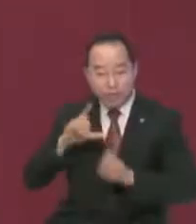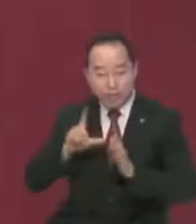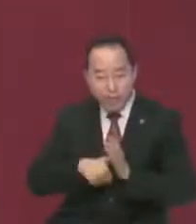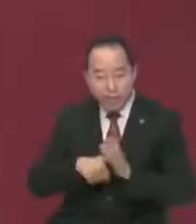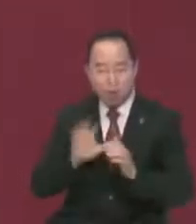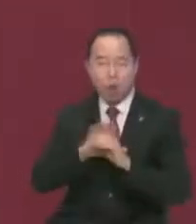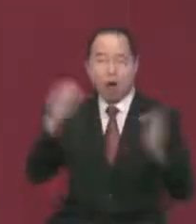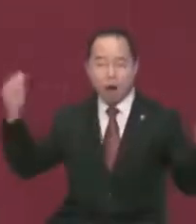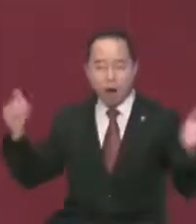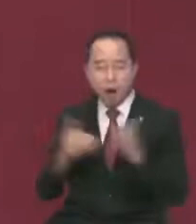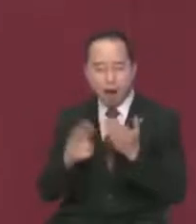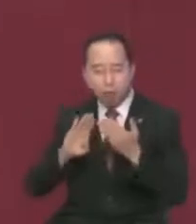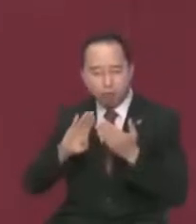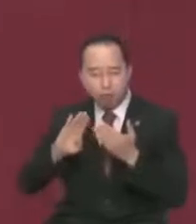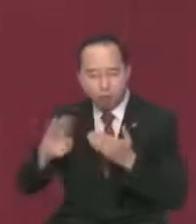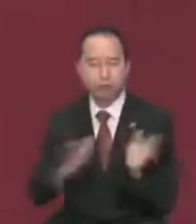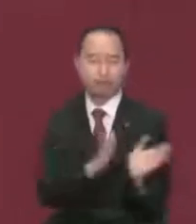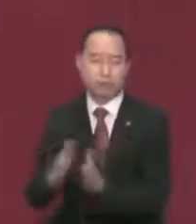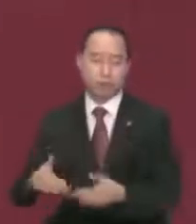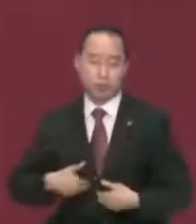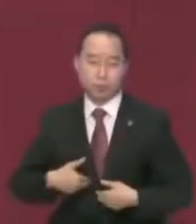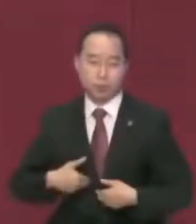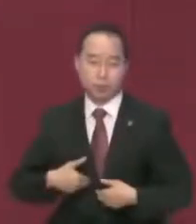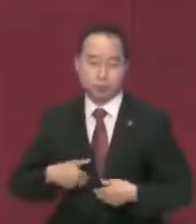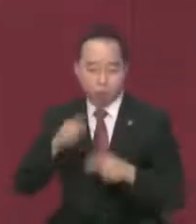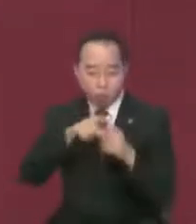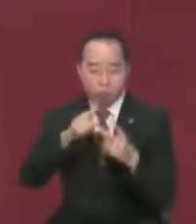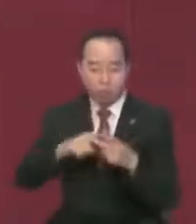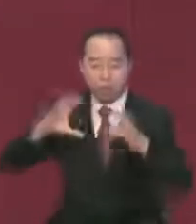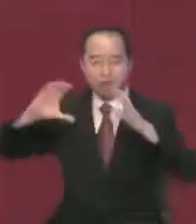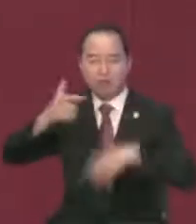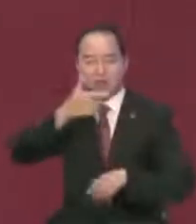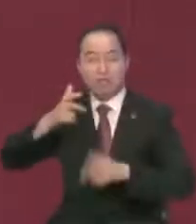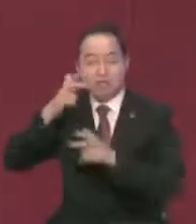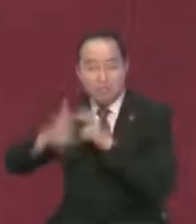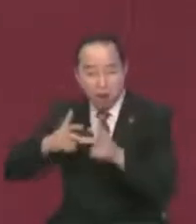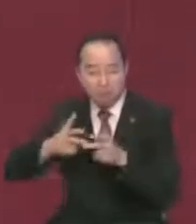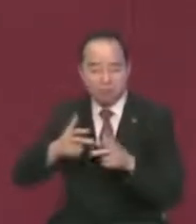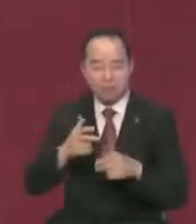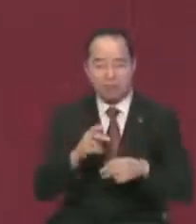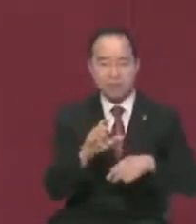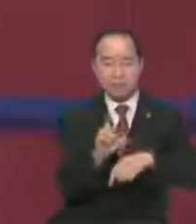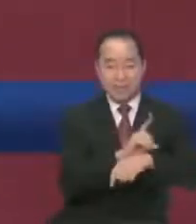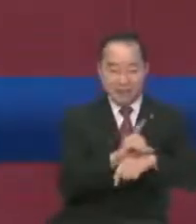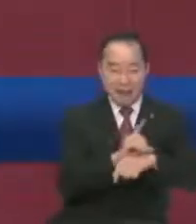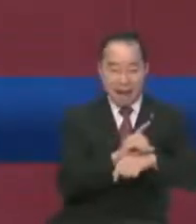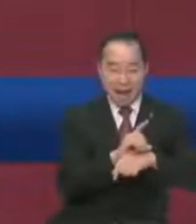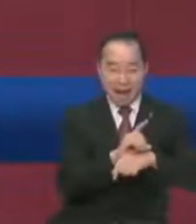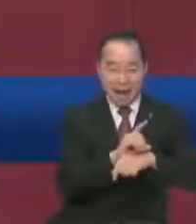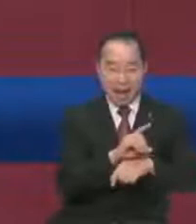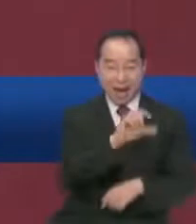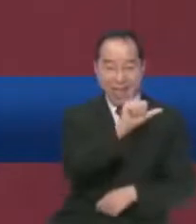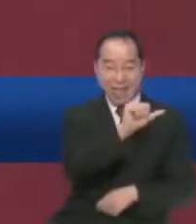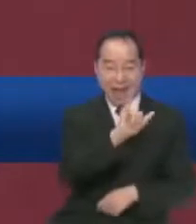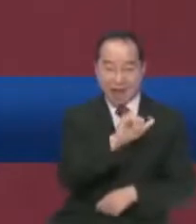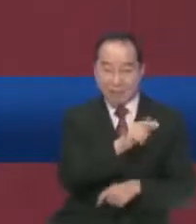디지털 뉴딜과 그린 뉴딜은 코로나 이후의 디지털 강국, 그린 강국을 향한 준비입니다.